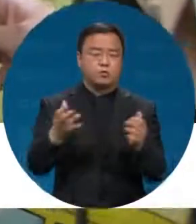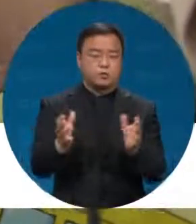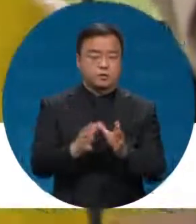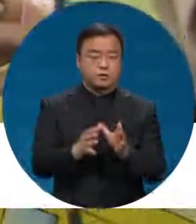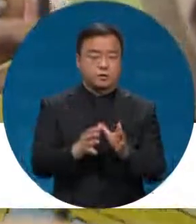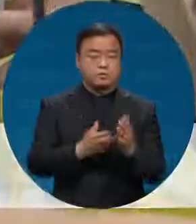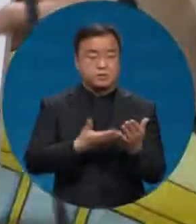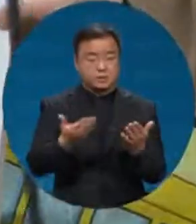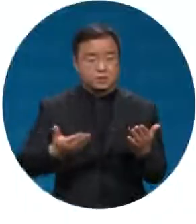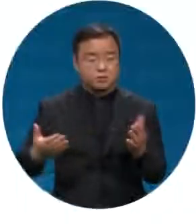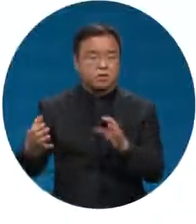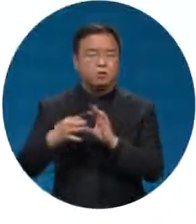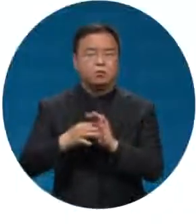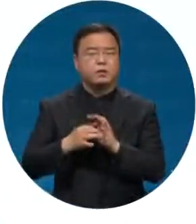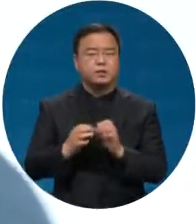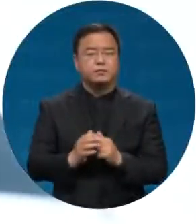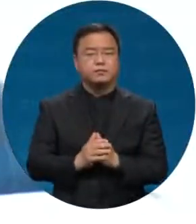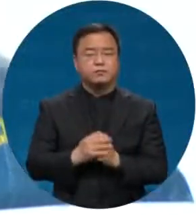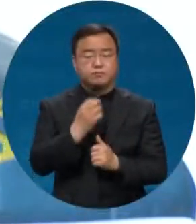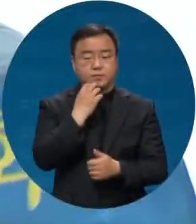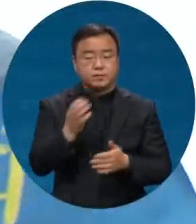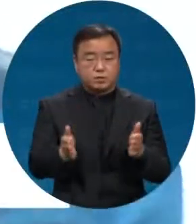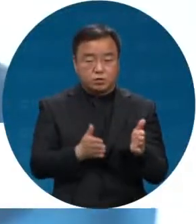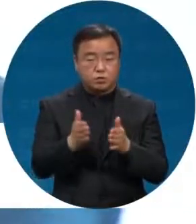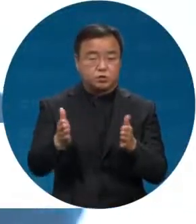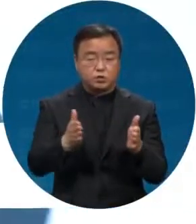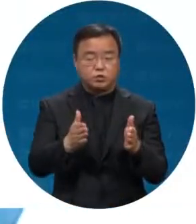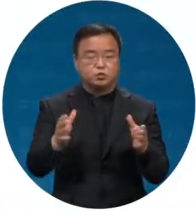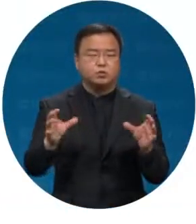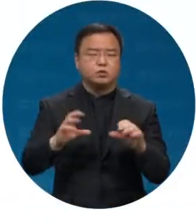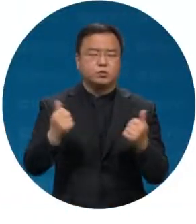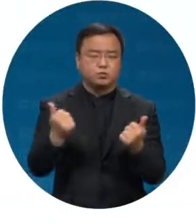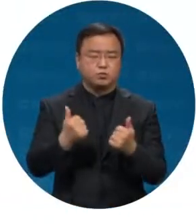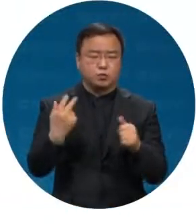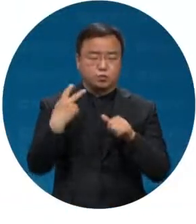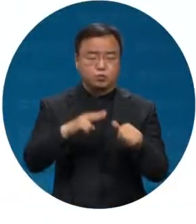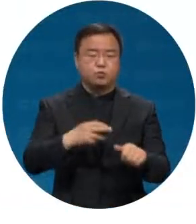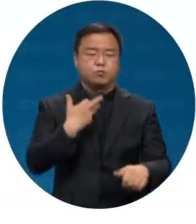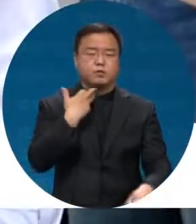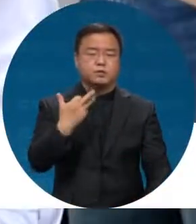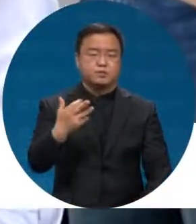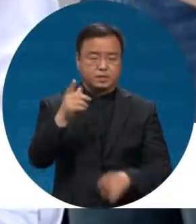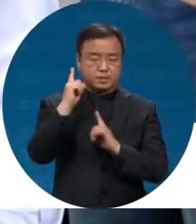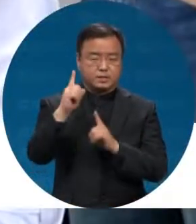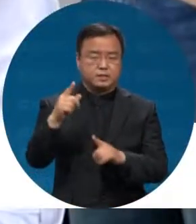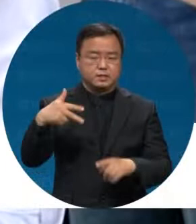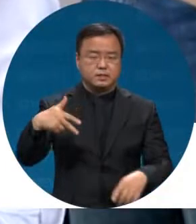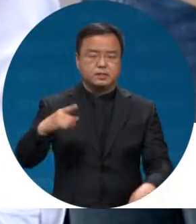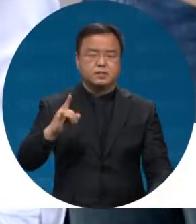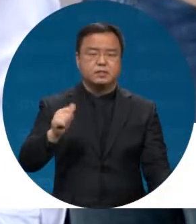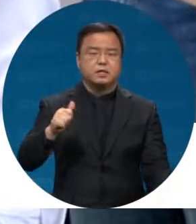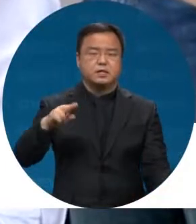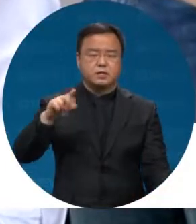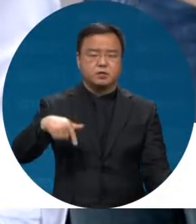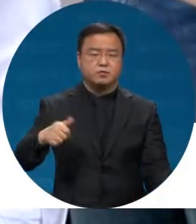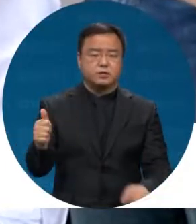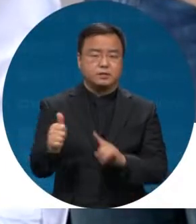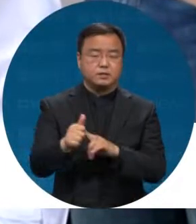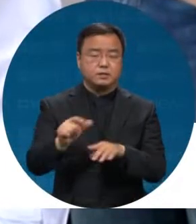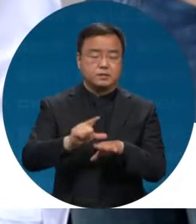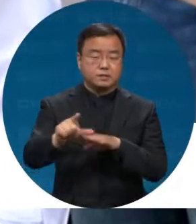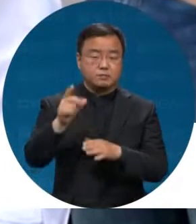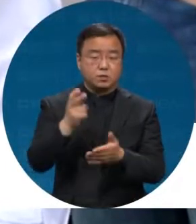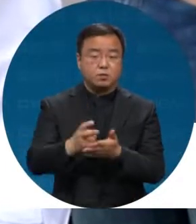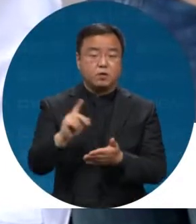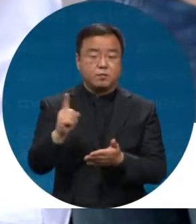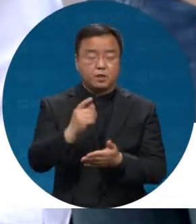연관이 있습니다. 역시 경기도의회에 도전장을 낸 18살 이재혁 후보도 당선되면 1호 조례로 청소년